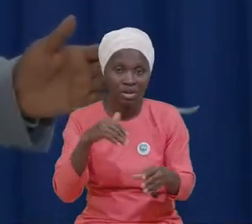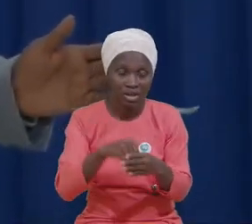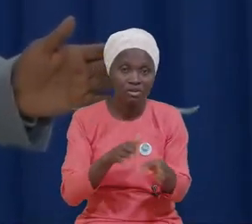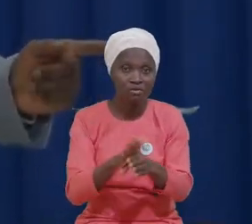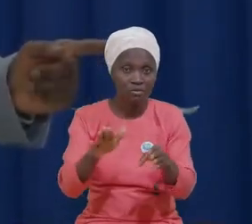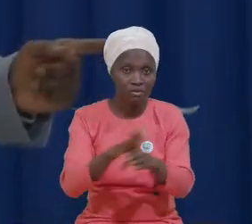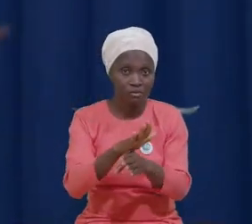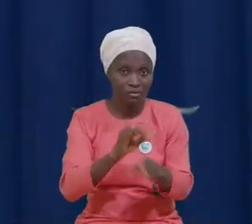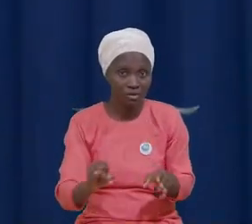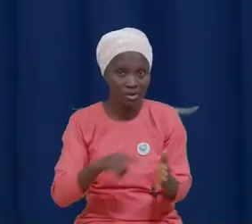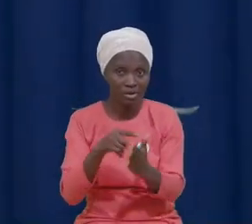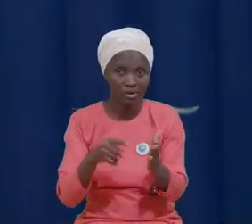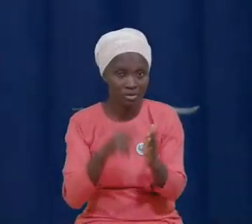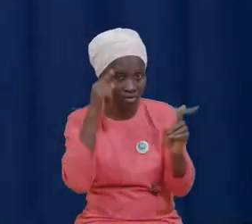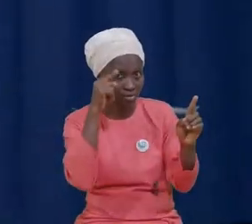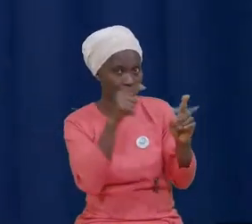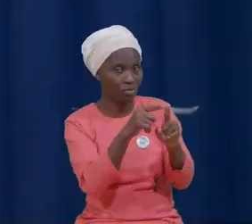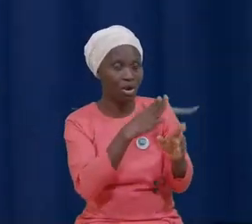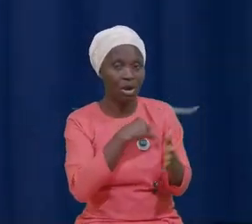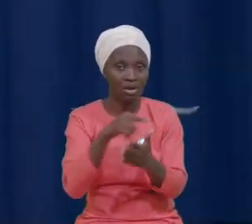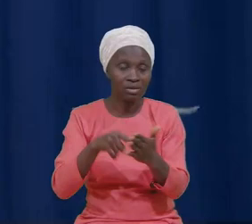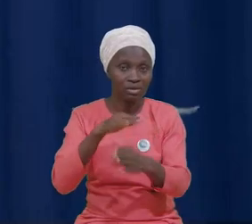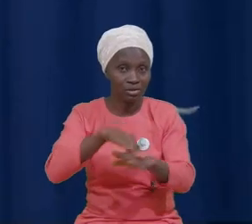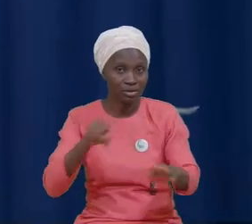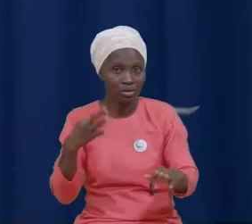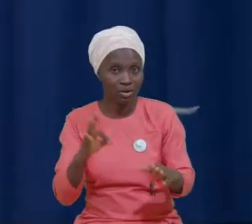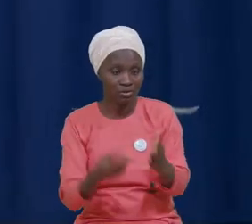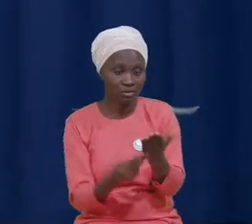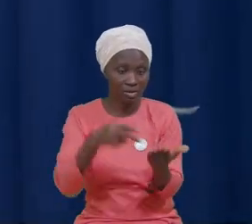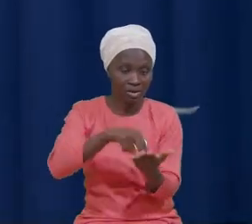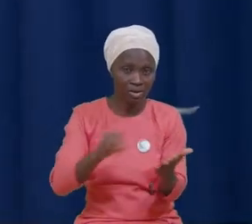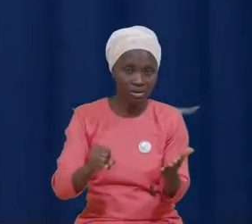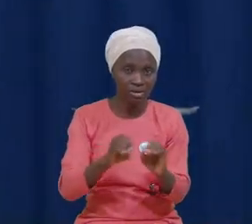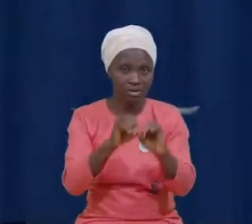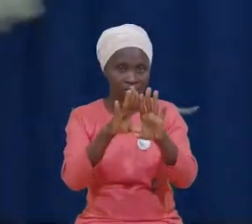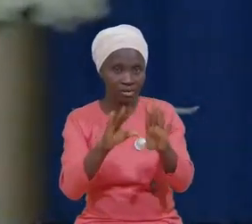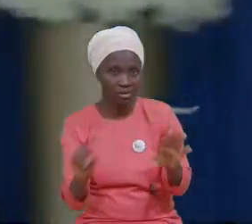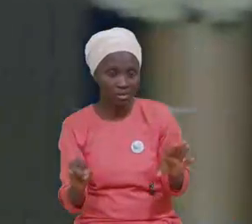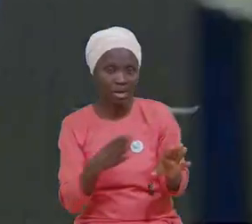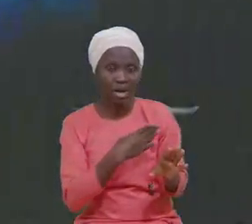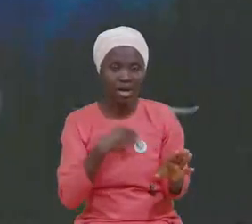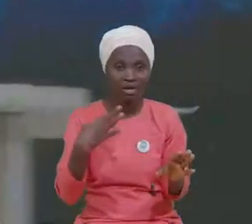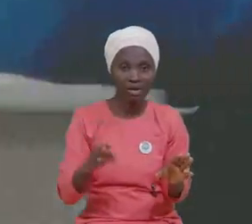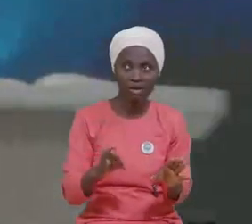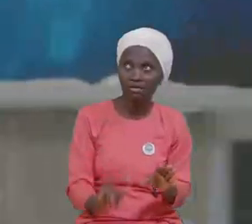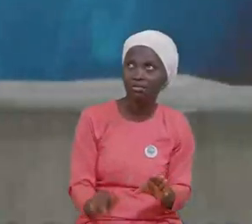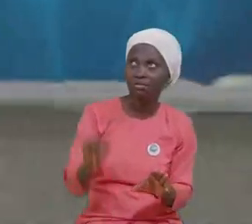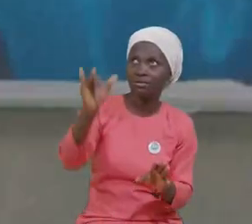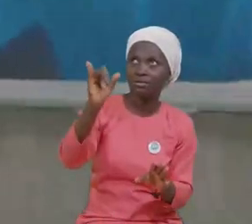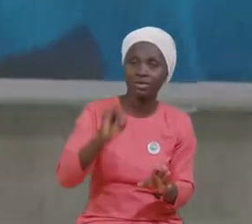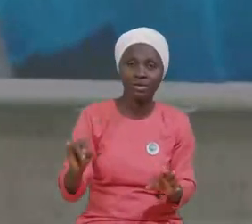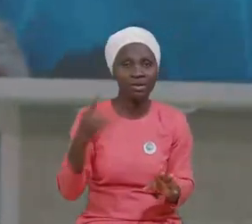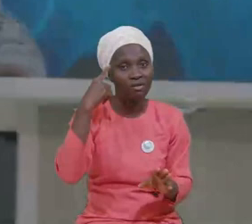en accomplissant cet objectif et cet appel de se lever et de briller et de